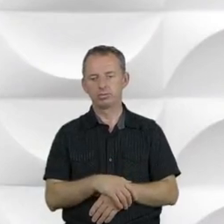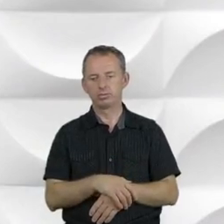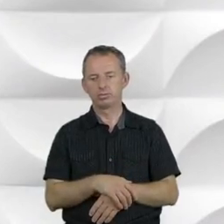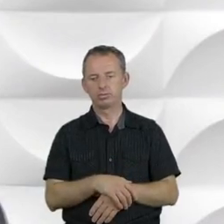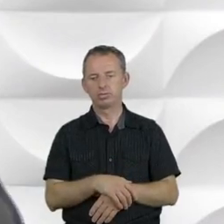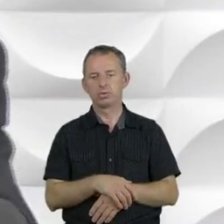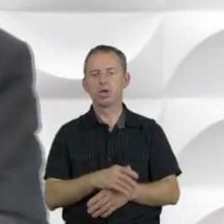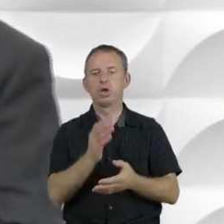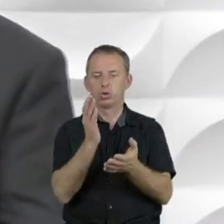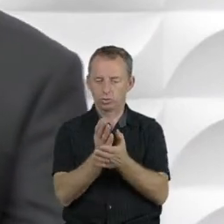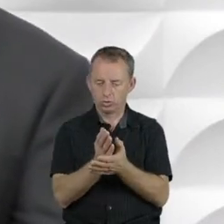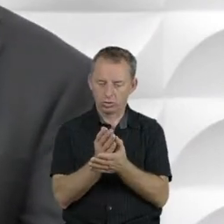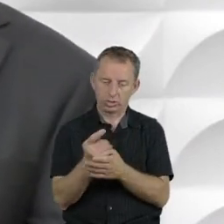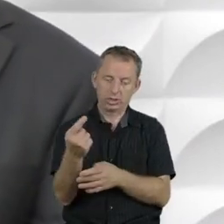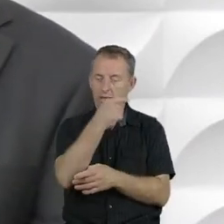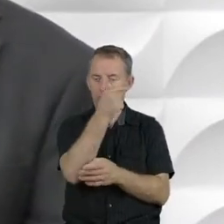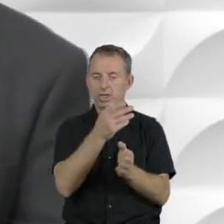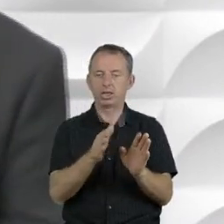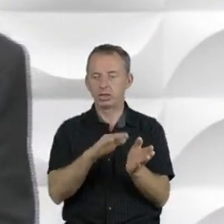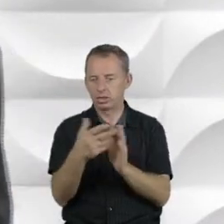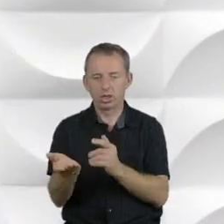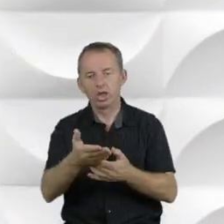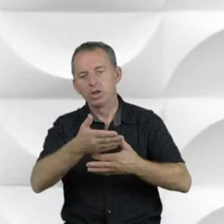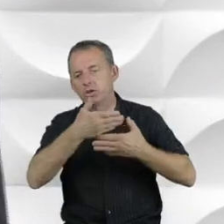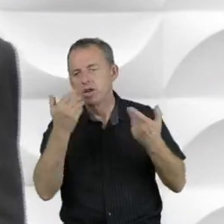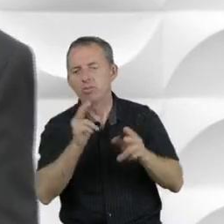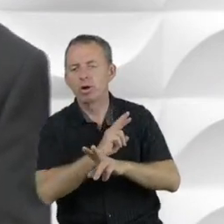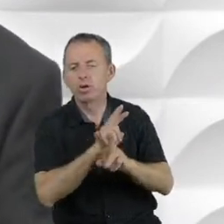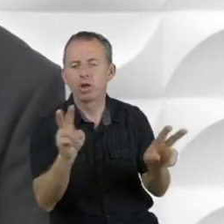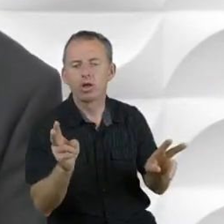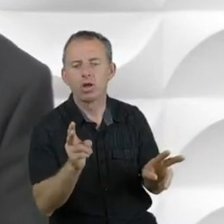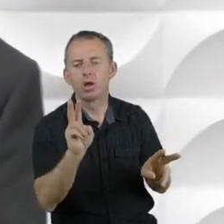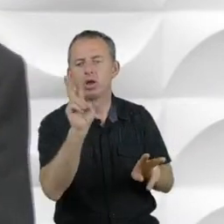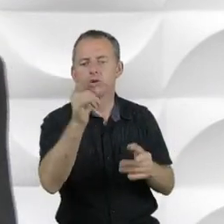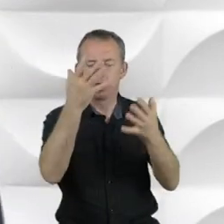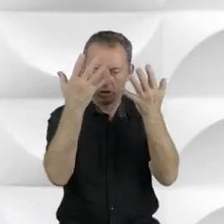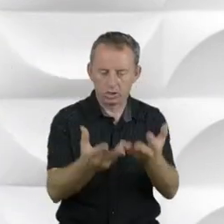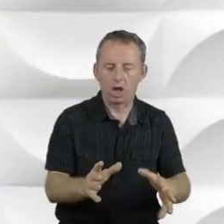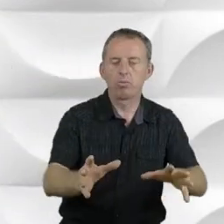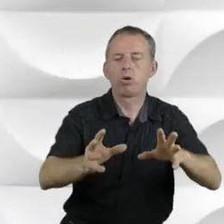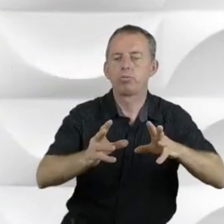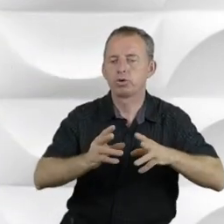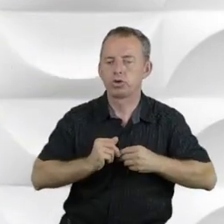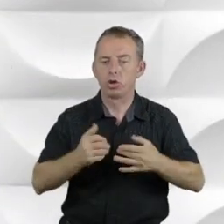Już z tamtej strony nie ma nikogo, kto by chciał przyjąć szatę.